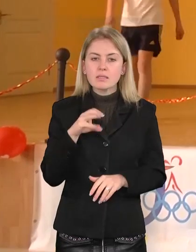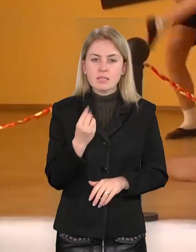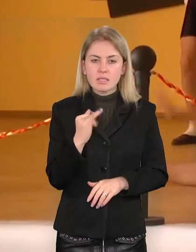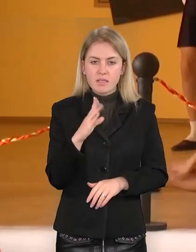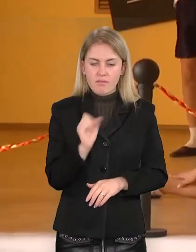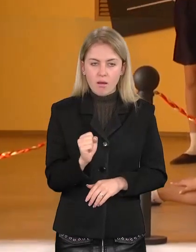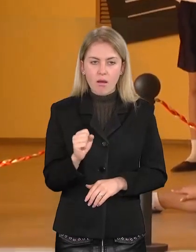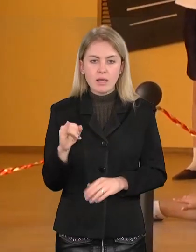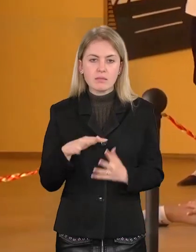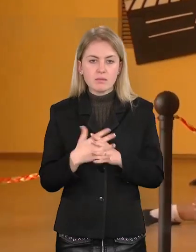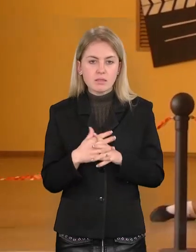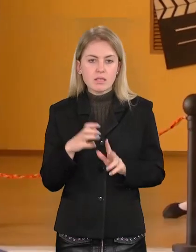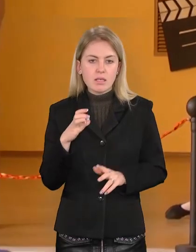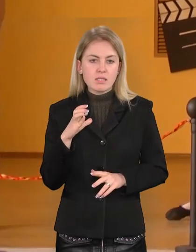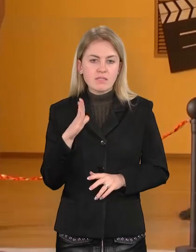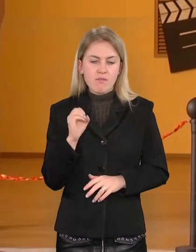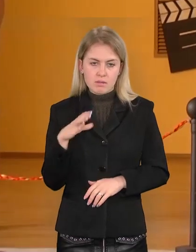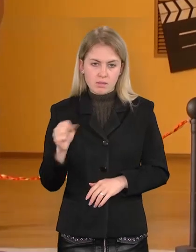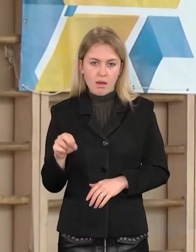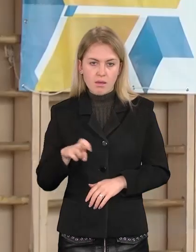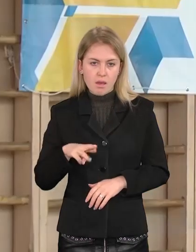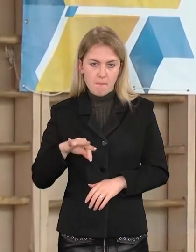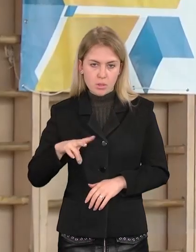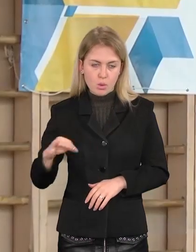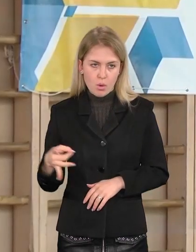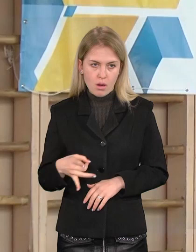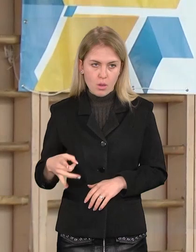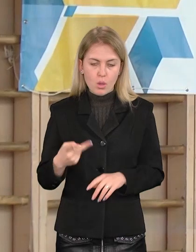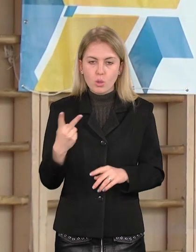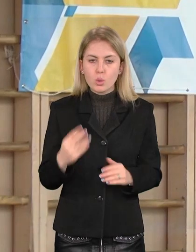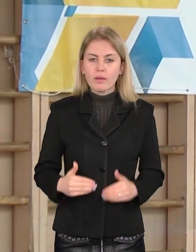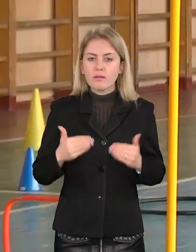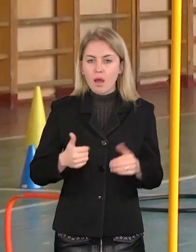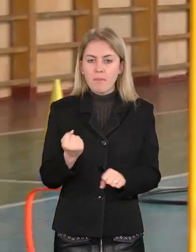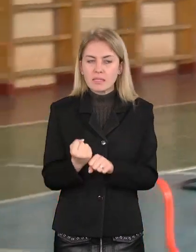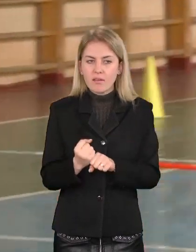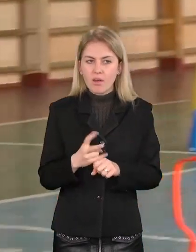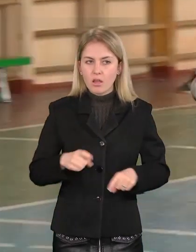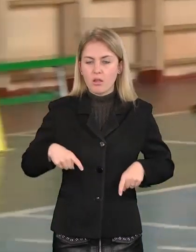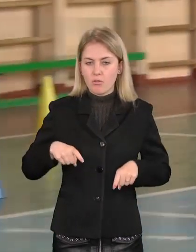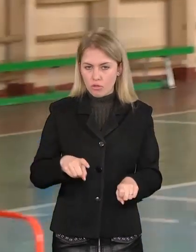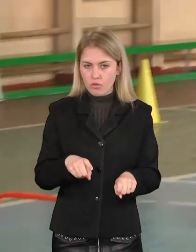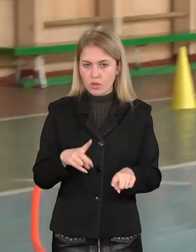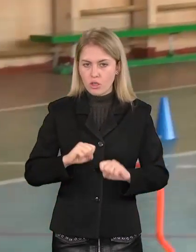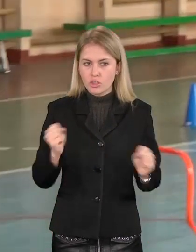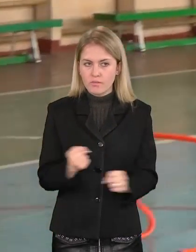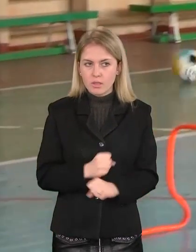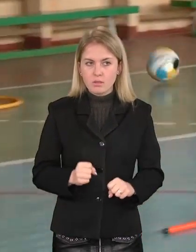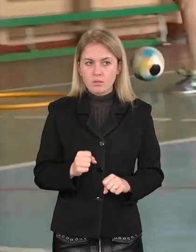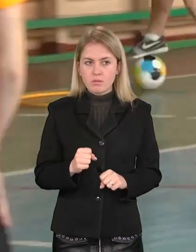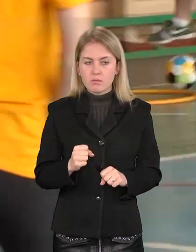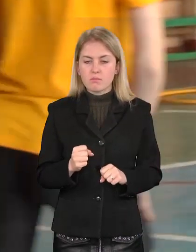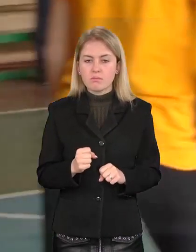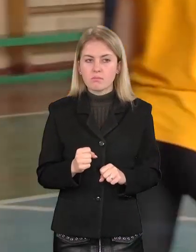району та СМТ Свеса Ямпільського району. Другий етап – це естафета на швидкість. Подолавши смугу перешкод, один учасник передає